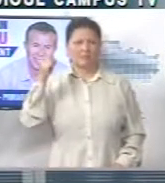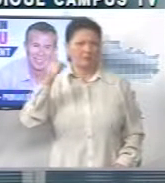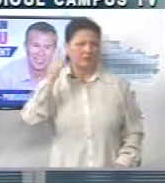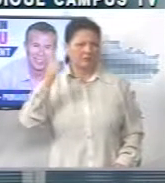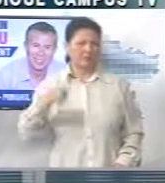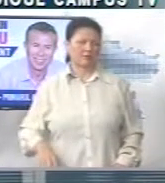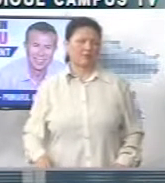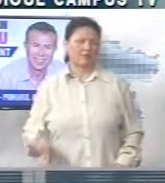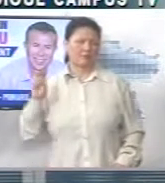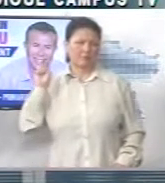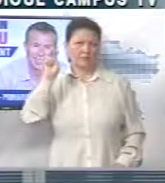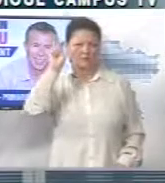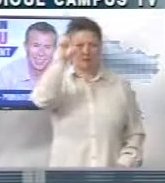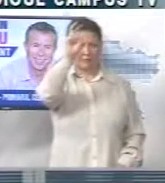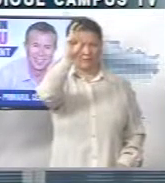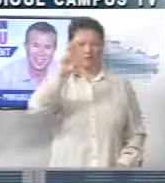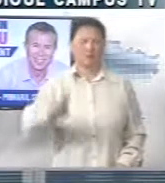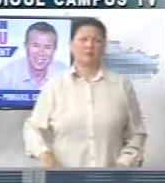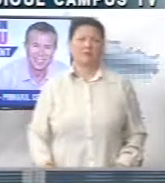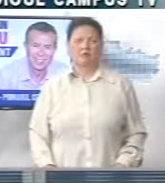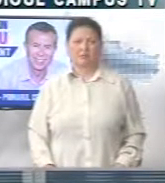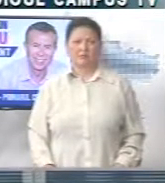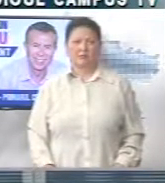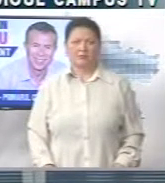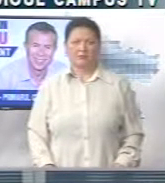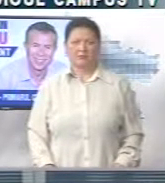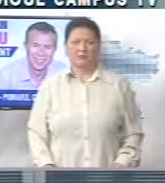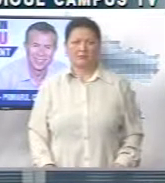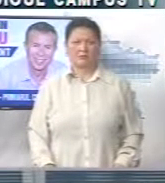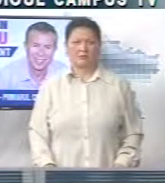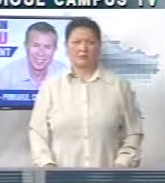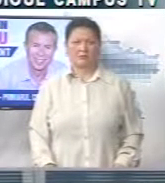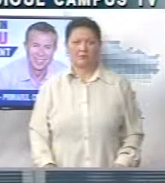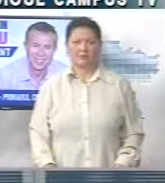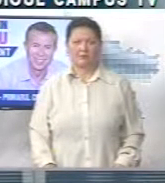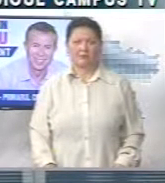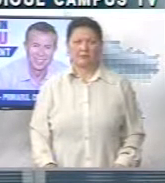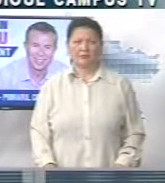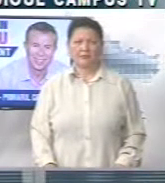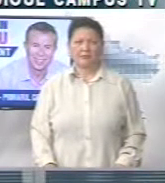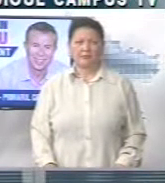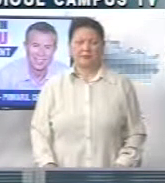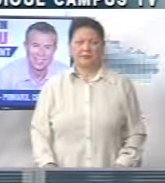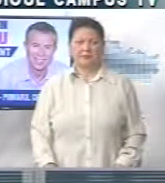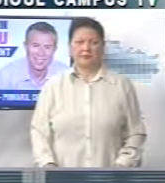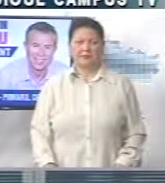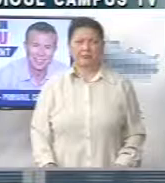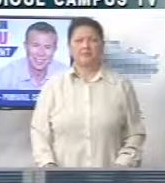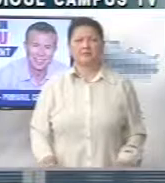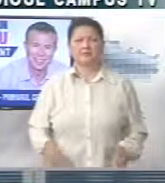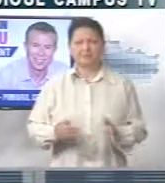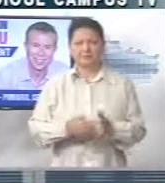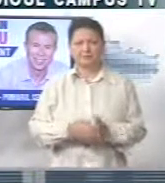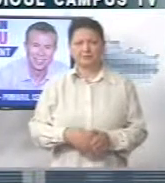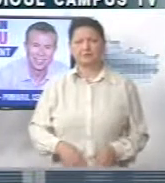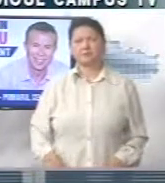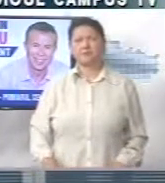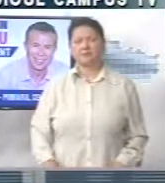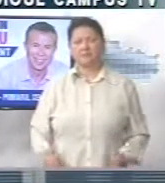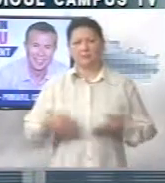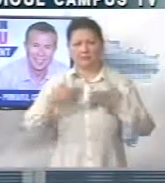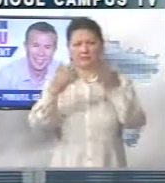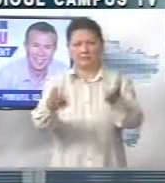sistemul de troleibus, pentru că el circulă exact pe unde trebuie și trebuie să asigur circulația mașinilor pe firele de curent